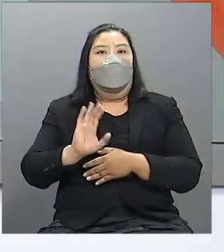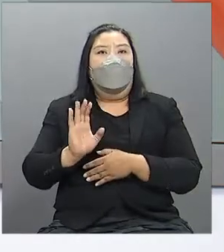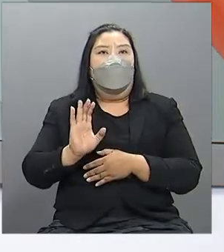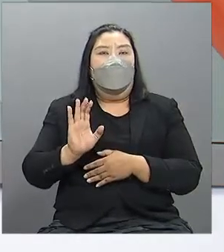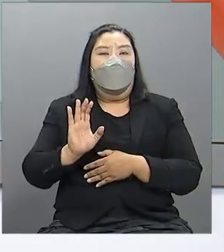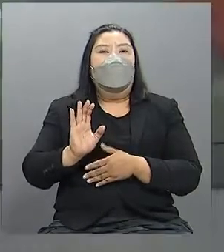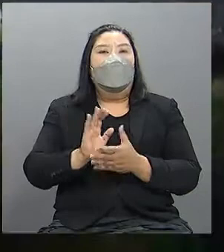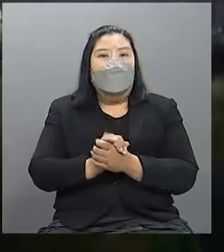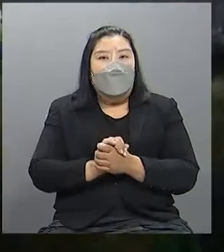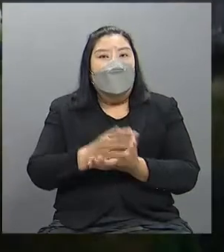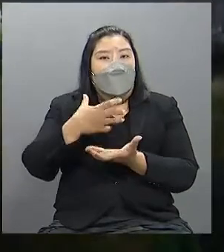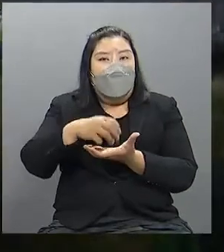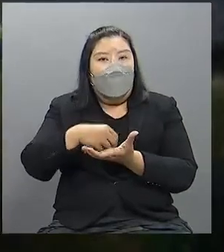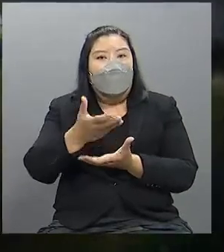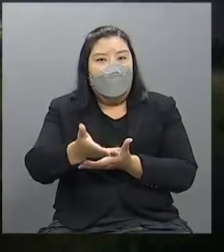รื่องนี้ครับ